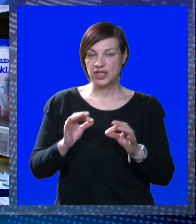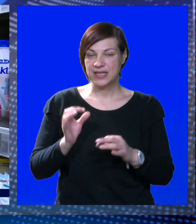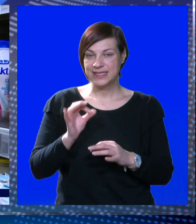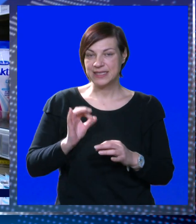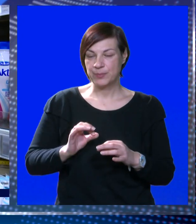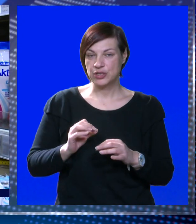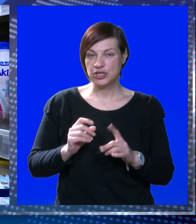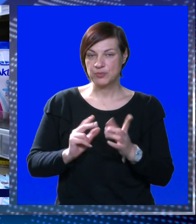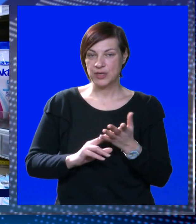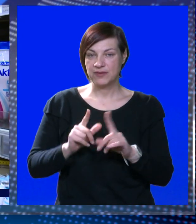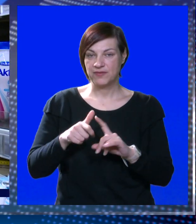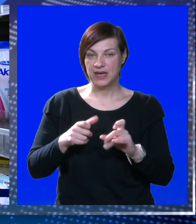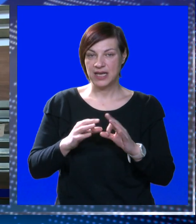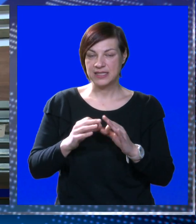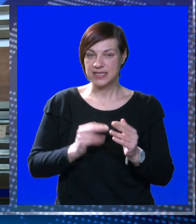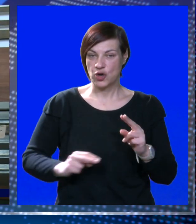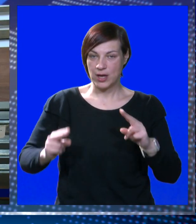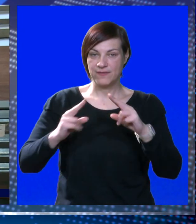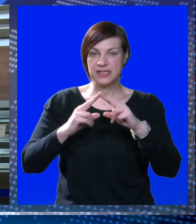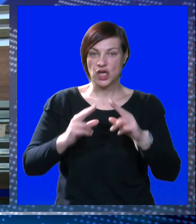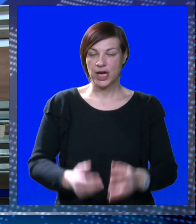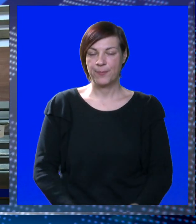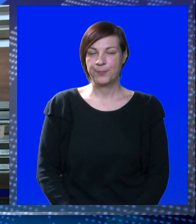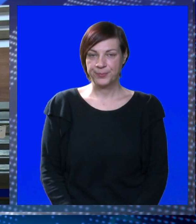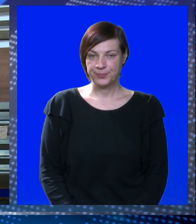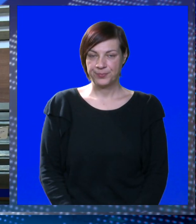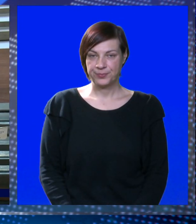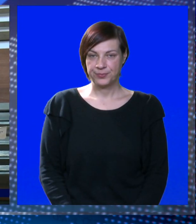do 10% zbog inflacije, koja je i dalje visoka.